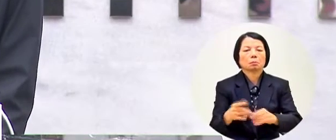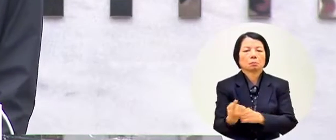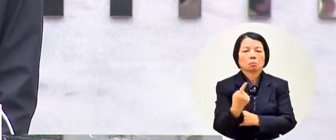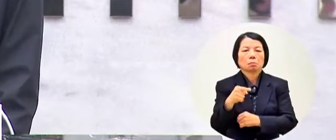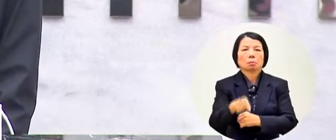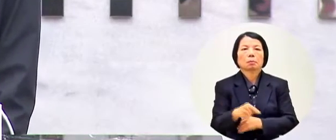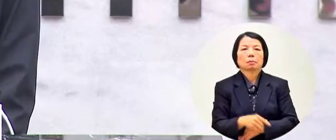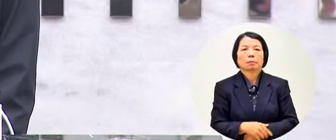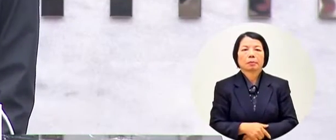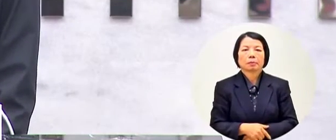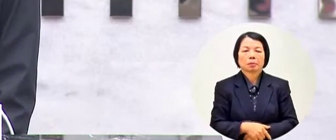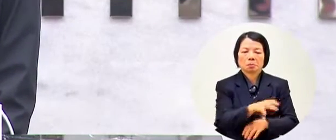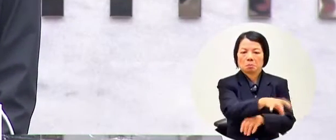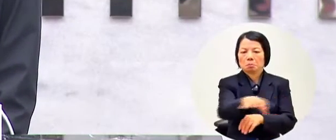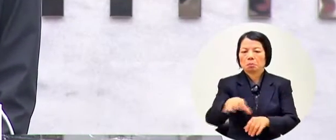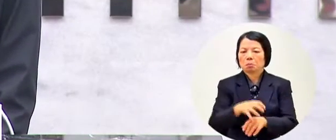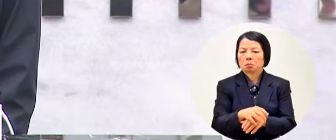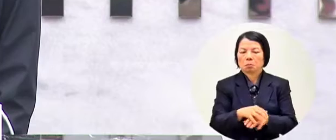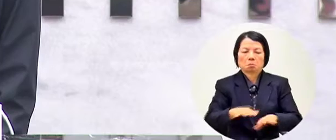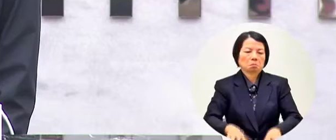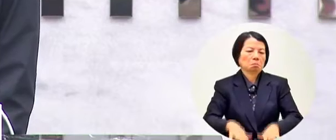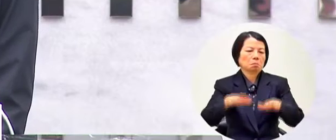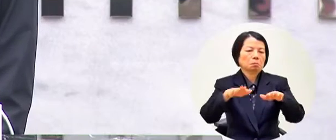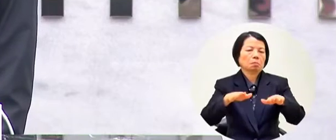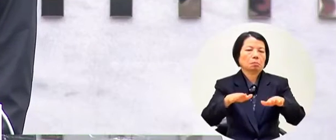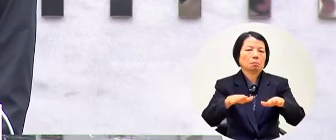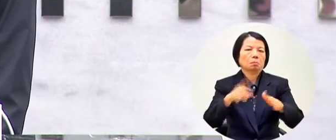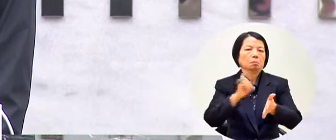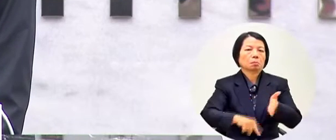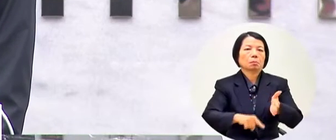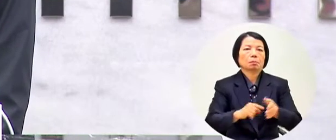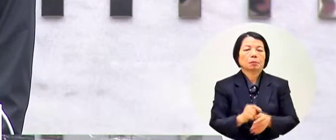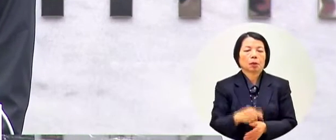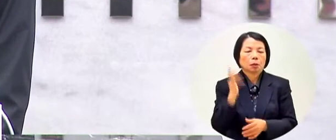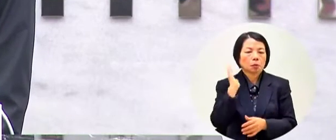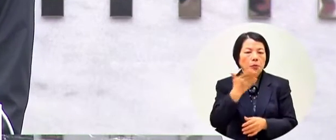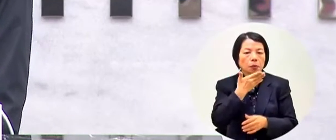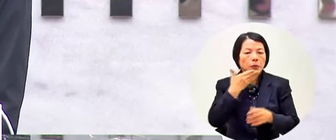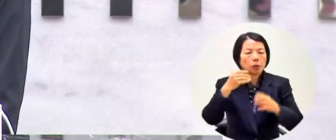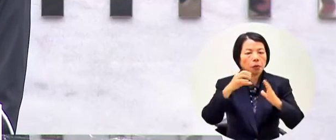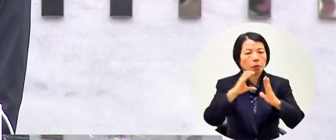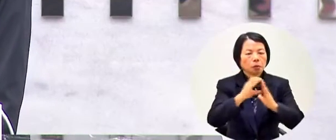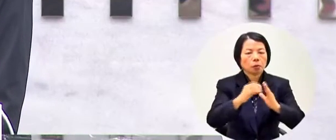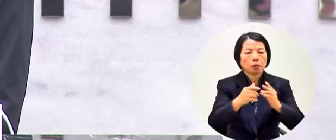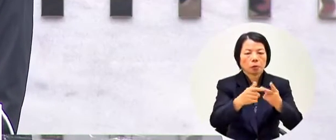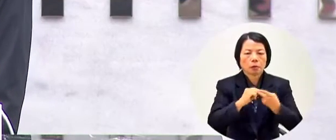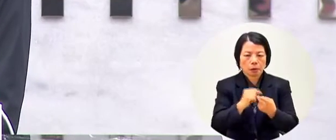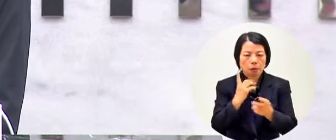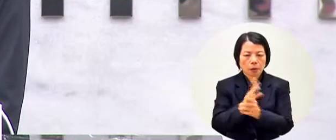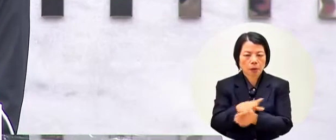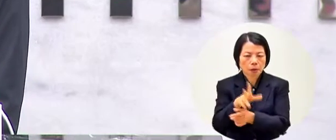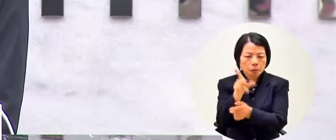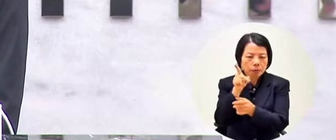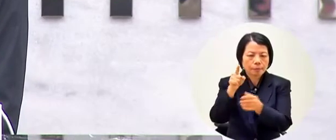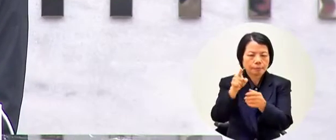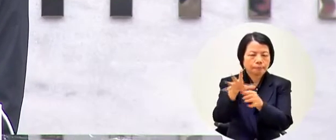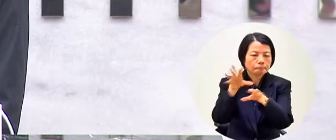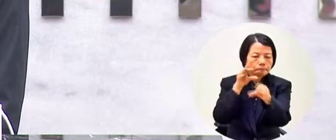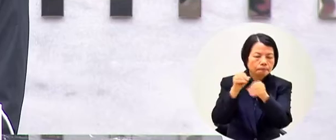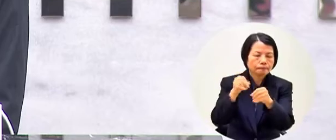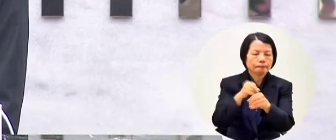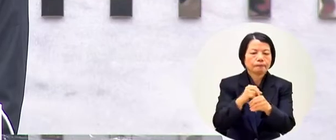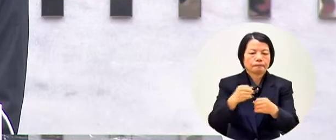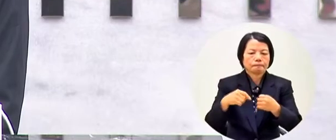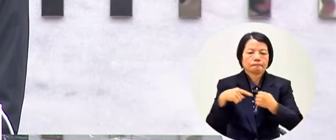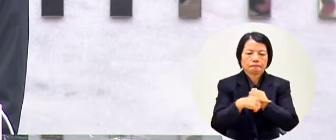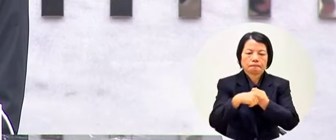的地基淹水。本府水利局目前已参照治水专家的意见，提